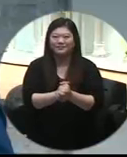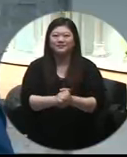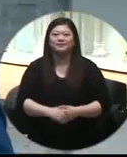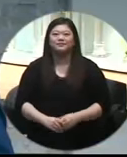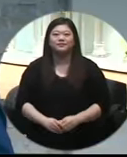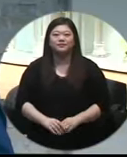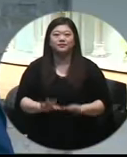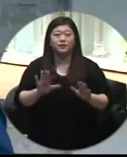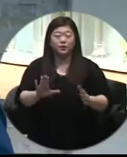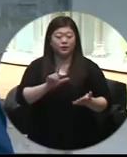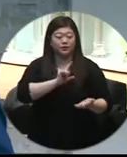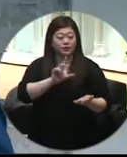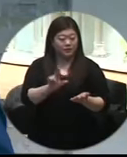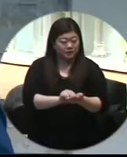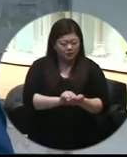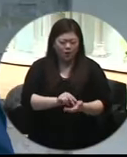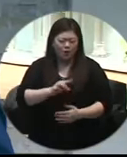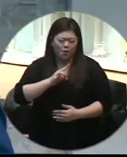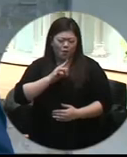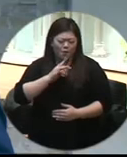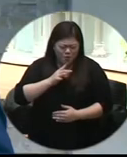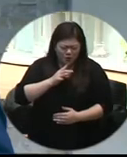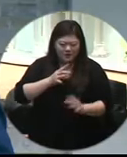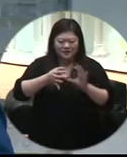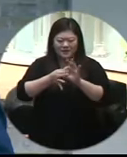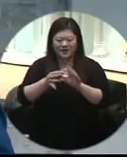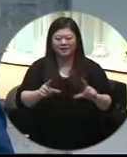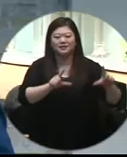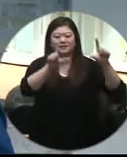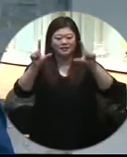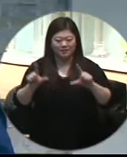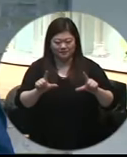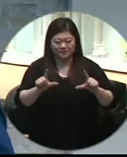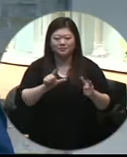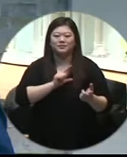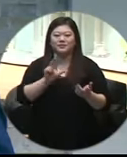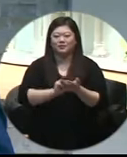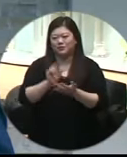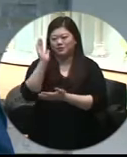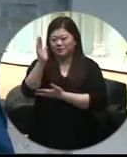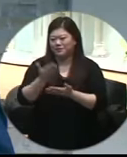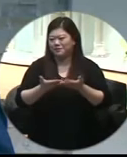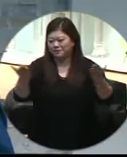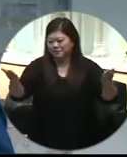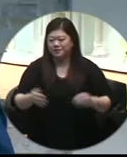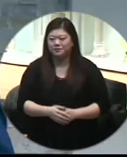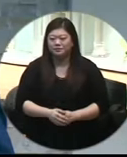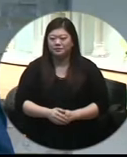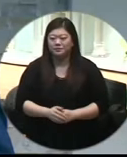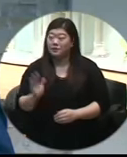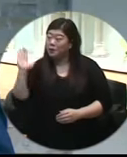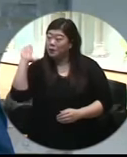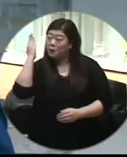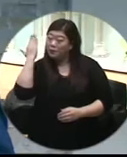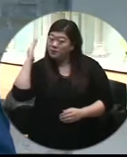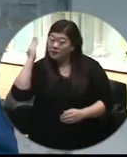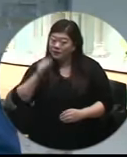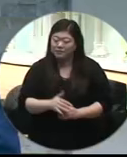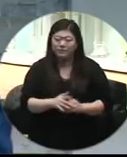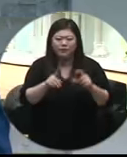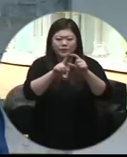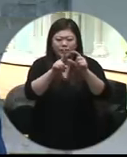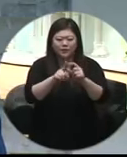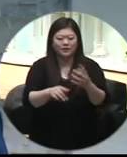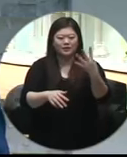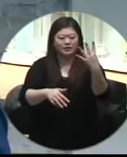이들 말씀 가지고 오직의 삶이란 제목으로 말씀을 드립니다. 요즘 4차 산업혁명이라는